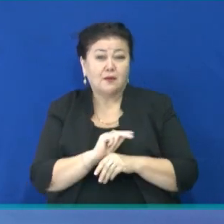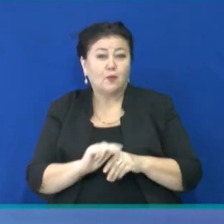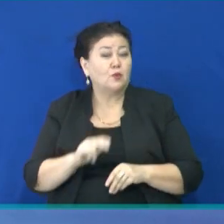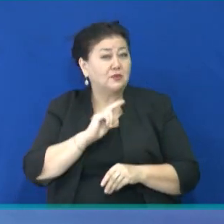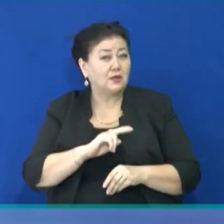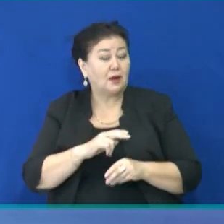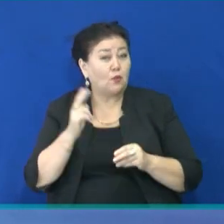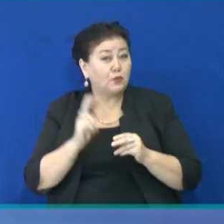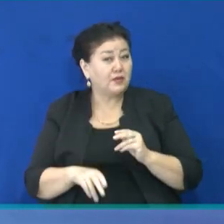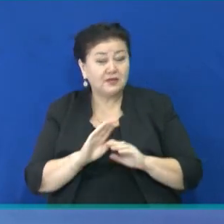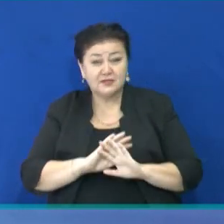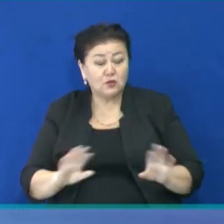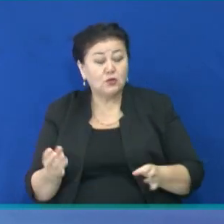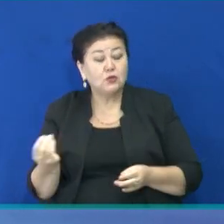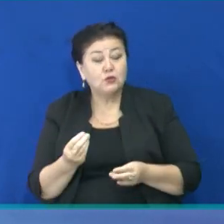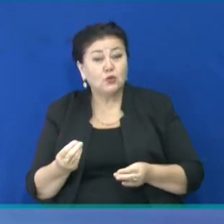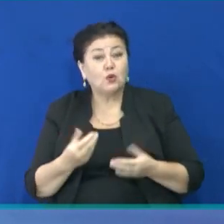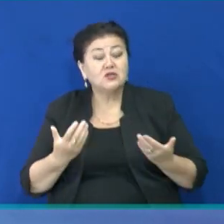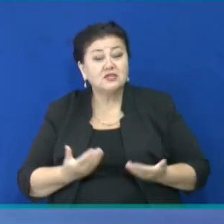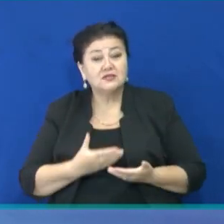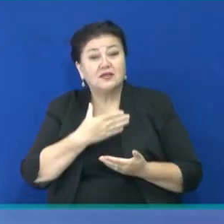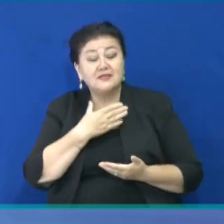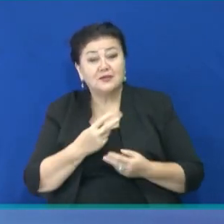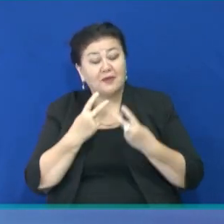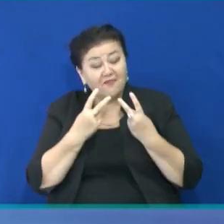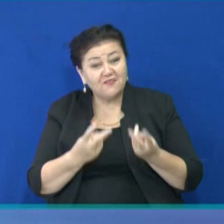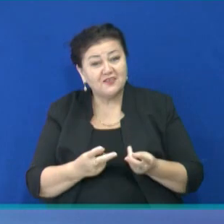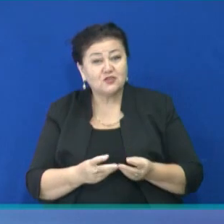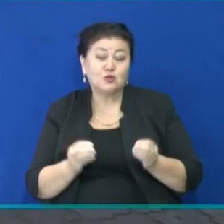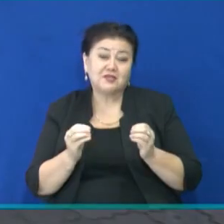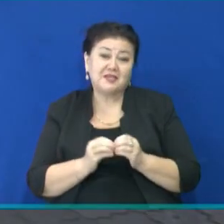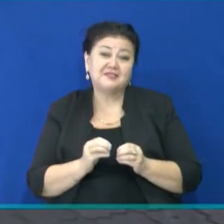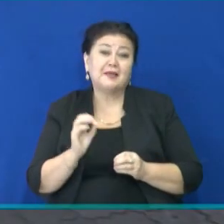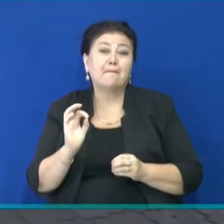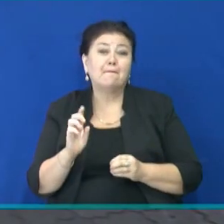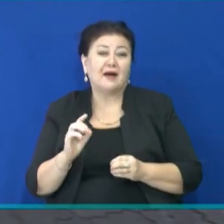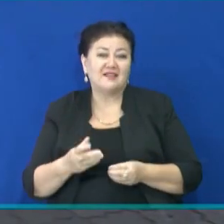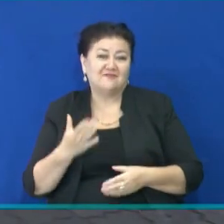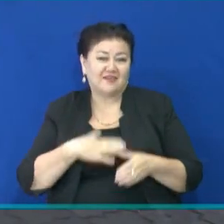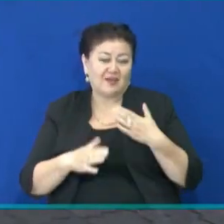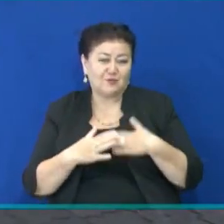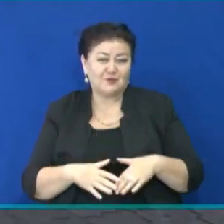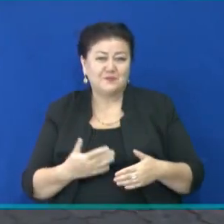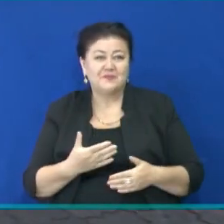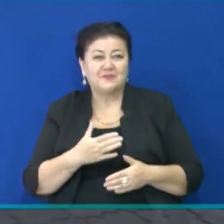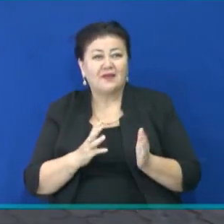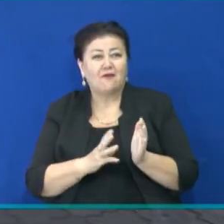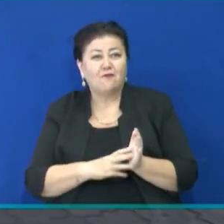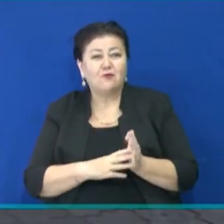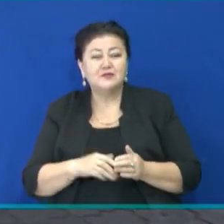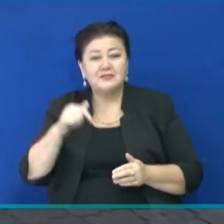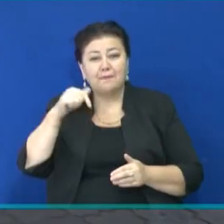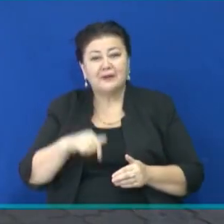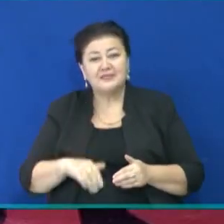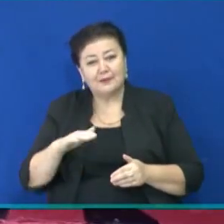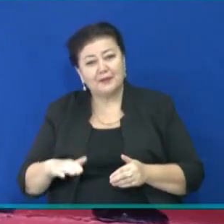аяқталып үлгермесе де, семейліктер басталған іске оң бағасын беруде. Семейде 8 жерасты өткелі бар. Биыл